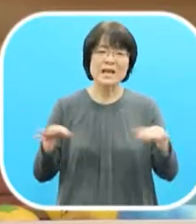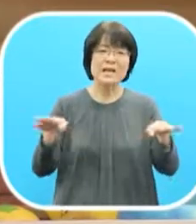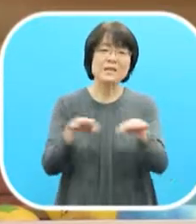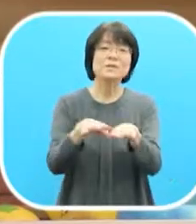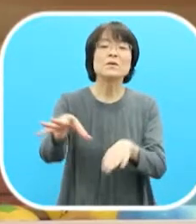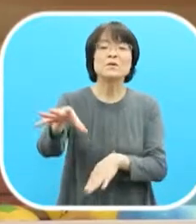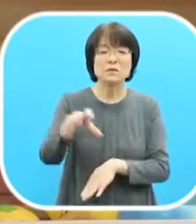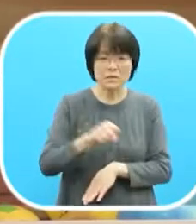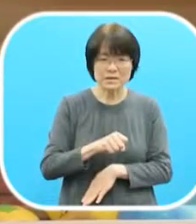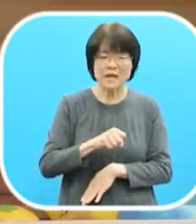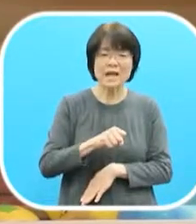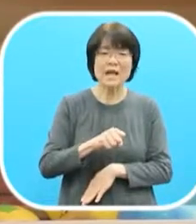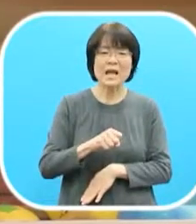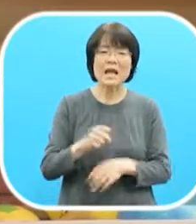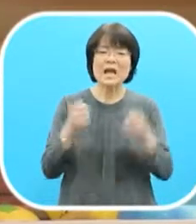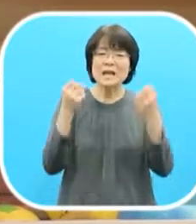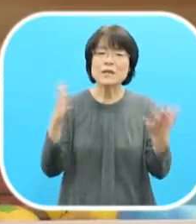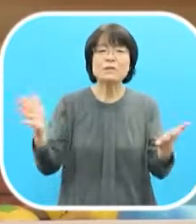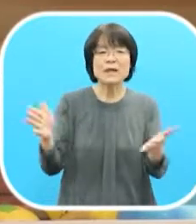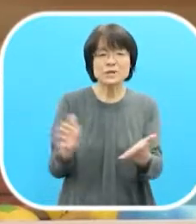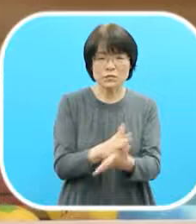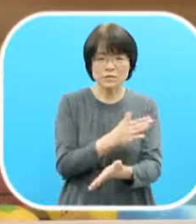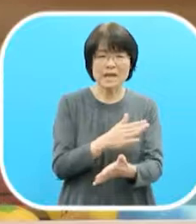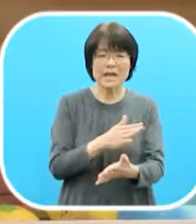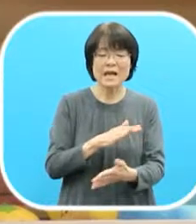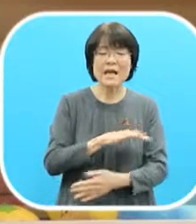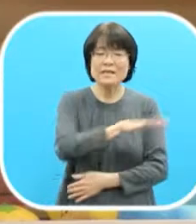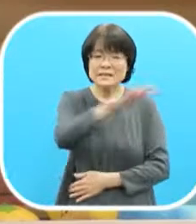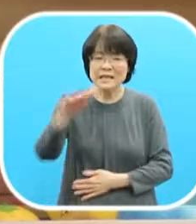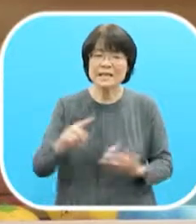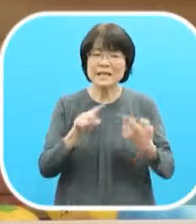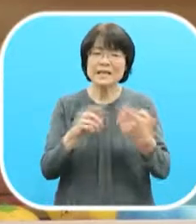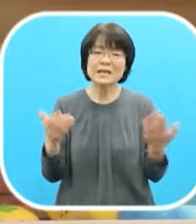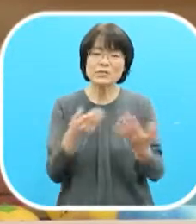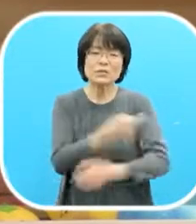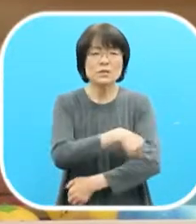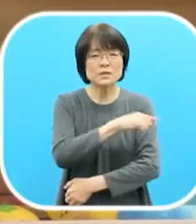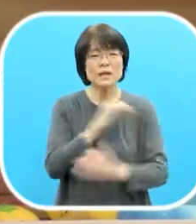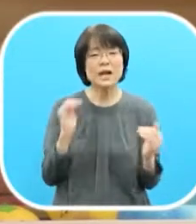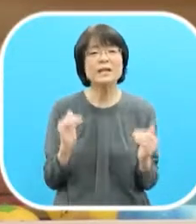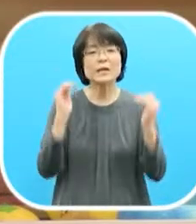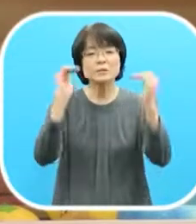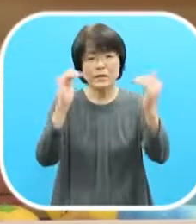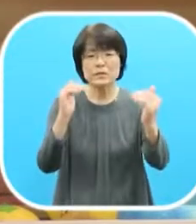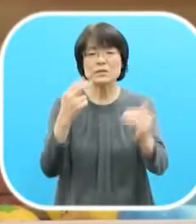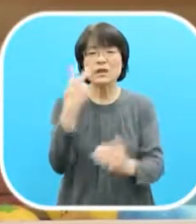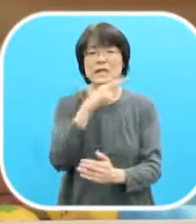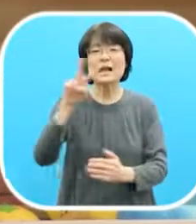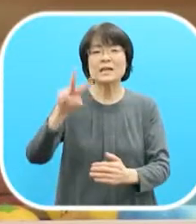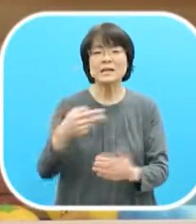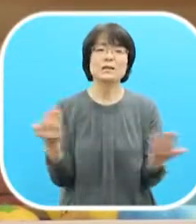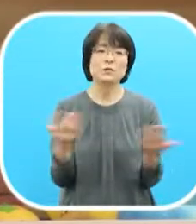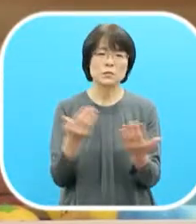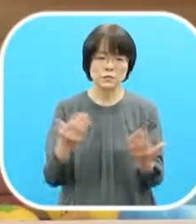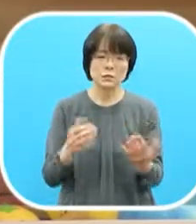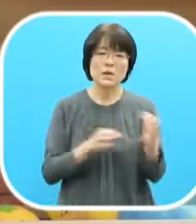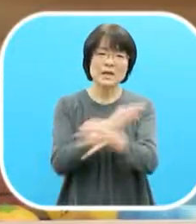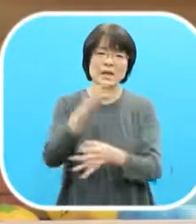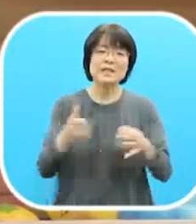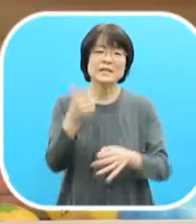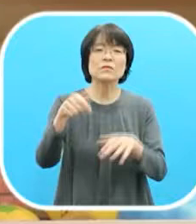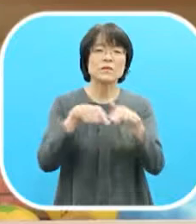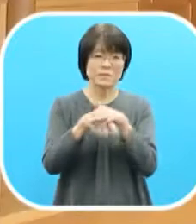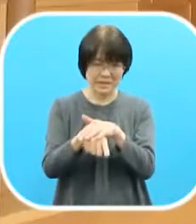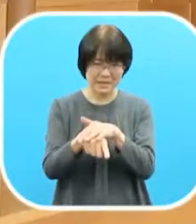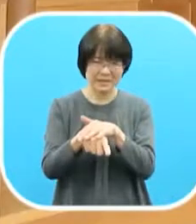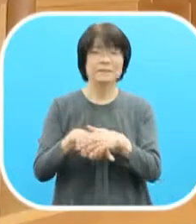みを取ったり、いろいろなリフレッシュをして全体的に業績を上げていってくれる、こういった管理職経営者のことを我々イクボスというふうに